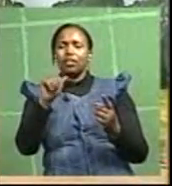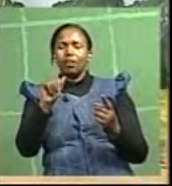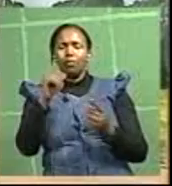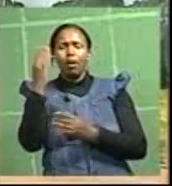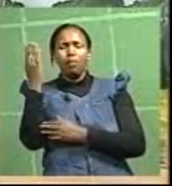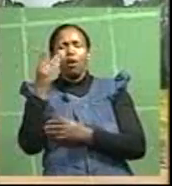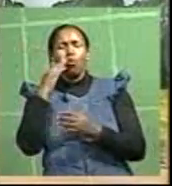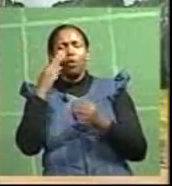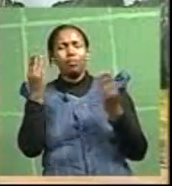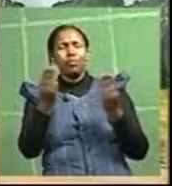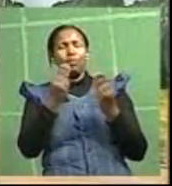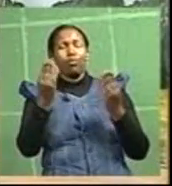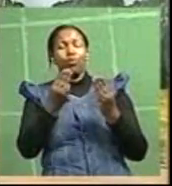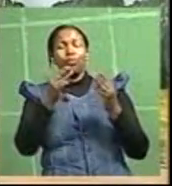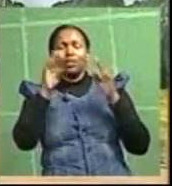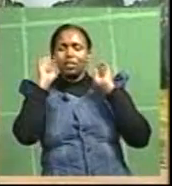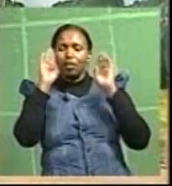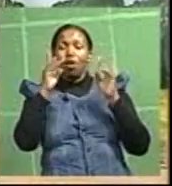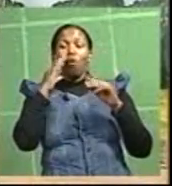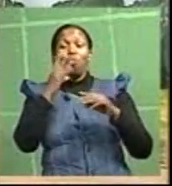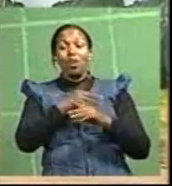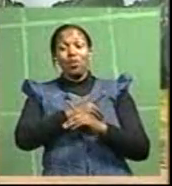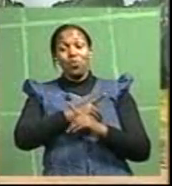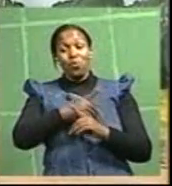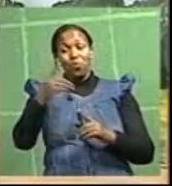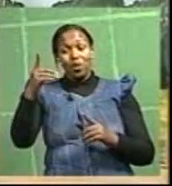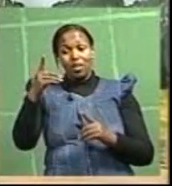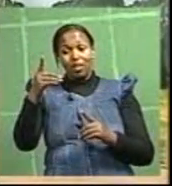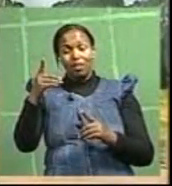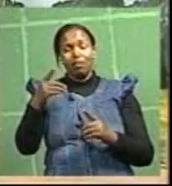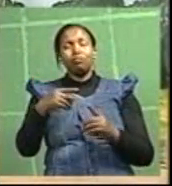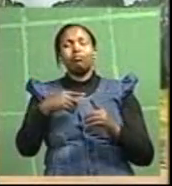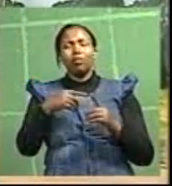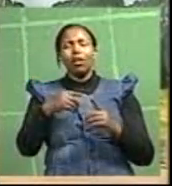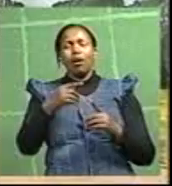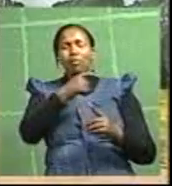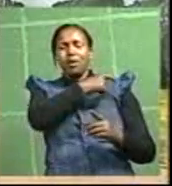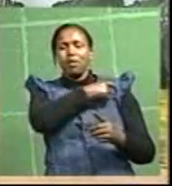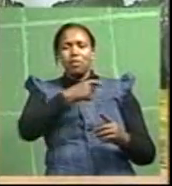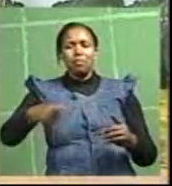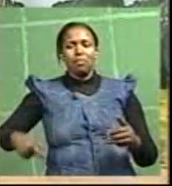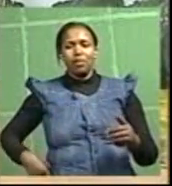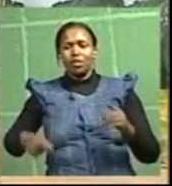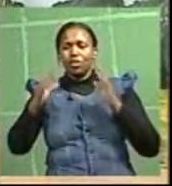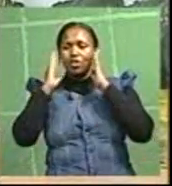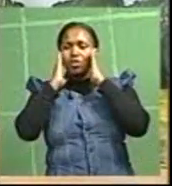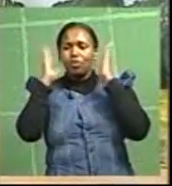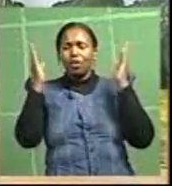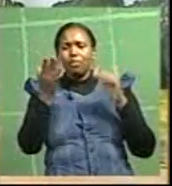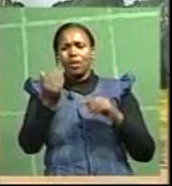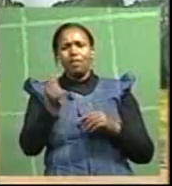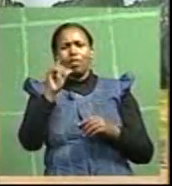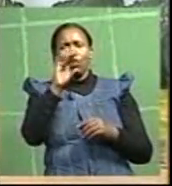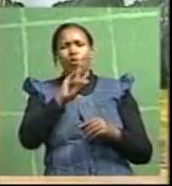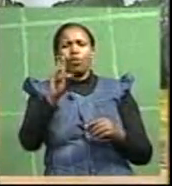talo msakato ngemuva kokuthi athole sicoco sekuba nginobuhle wakuleli emcimbini lobanjelwe ehotela le